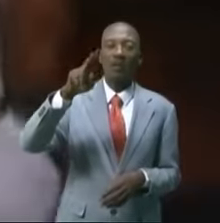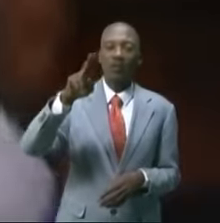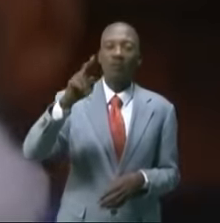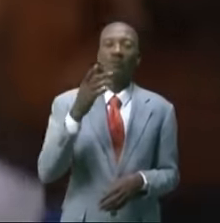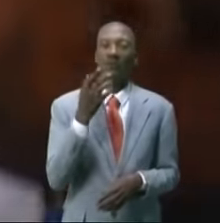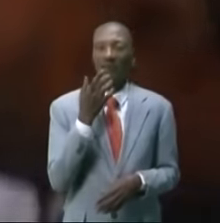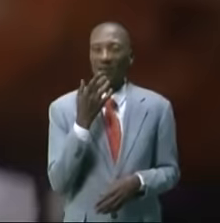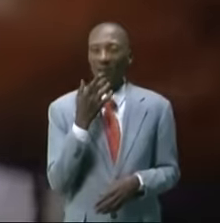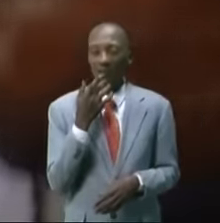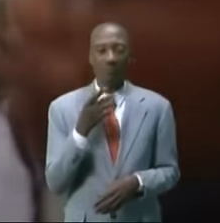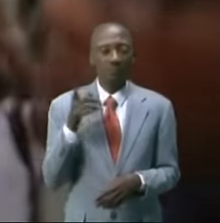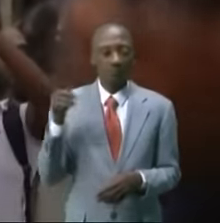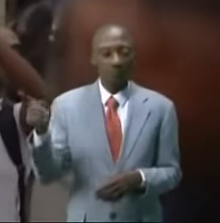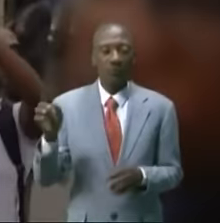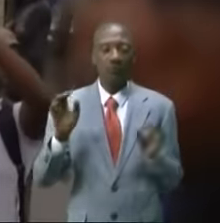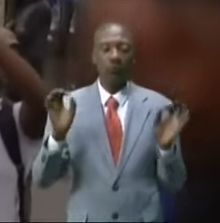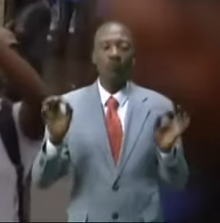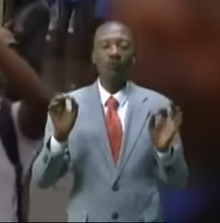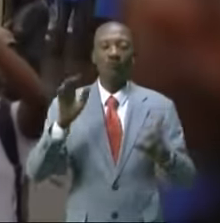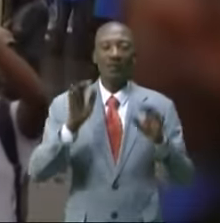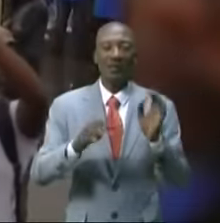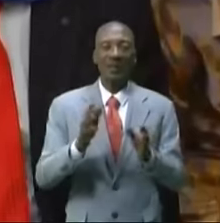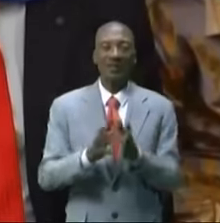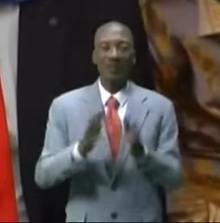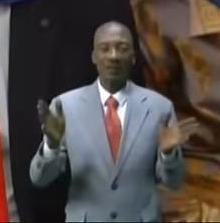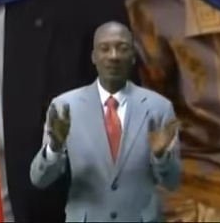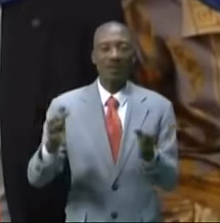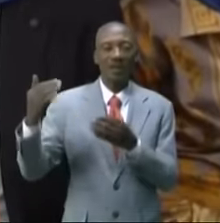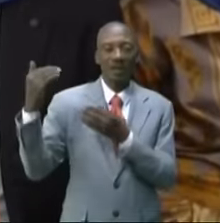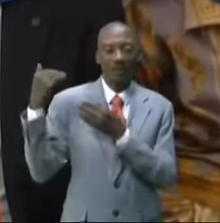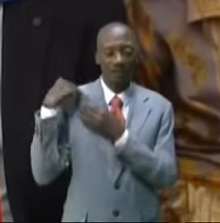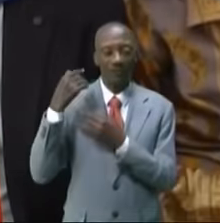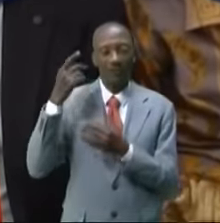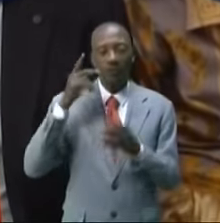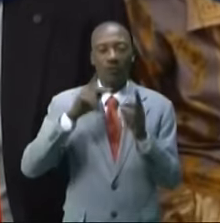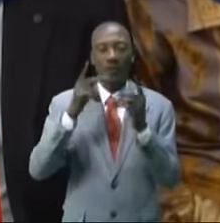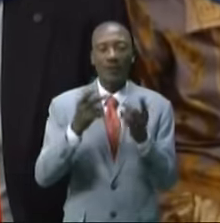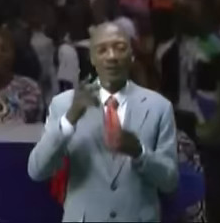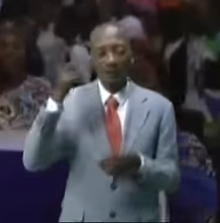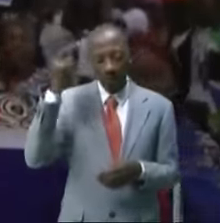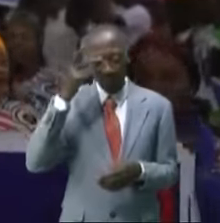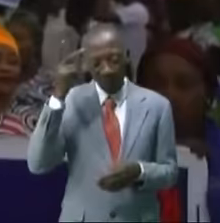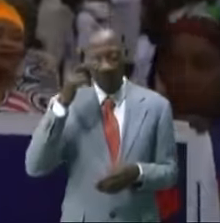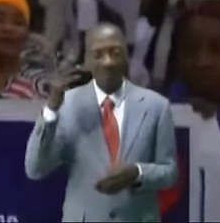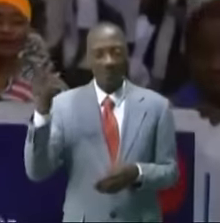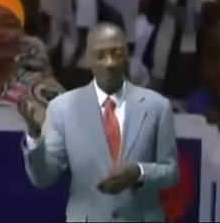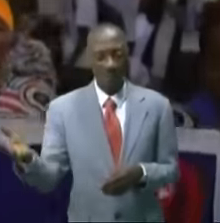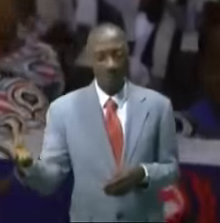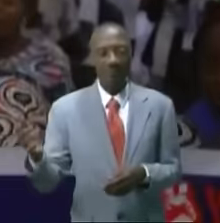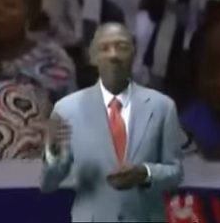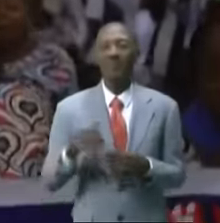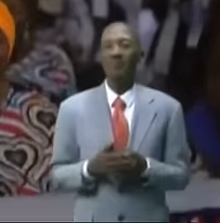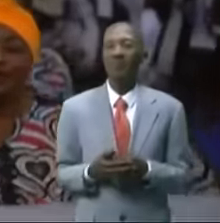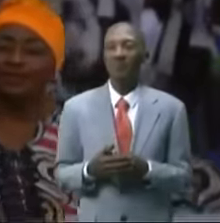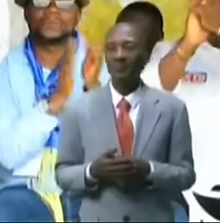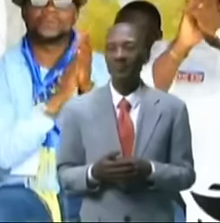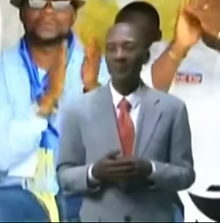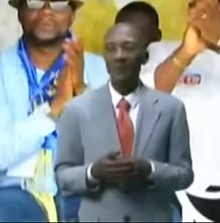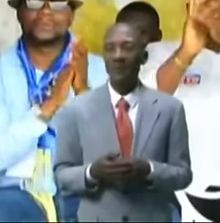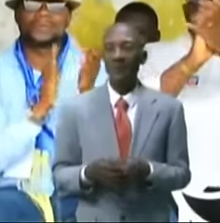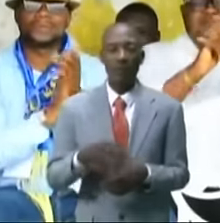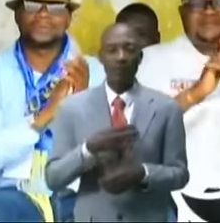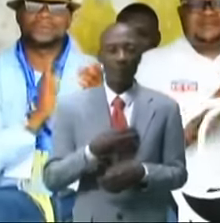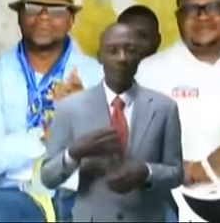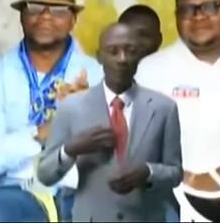nouveau secrétaire général et chef du parti Lumumbiste Unifié, légué par Fait Patriarche Antoine Gizenga. La veuve